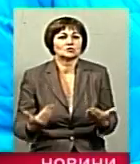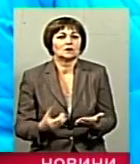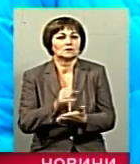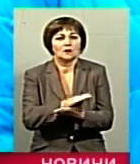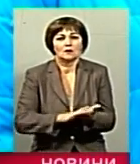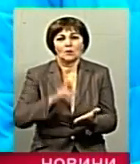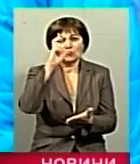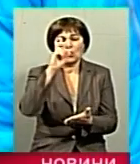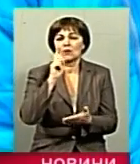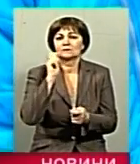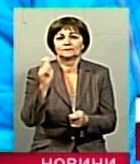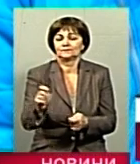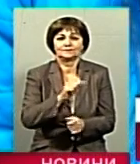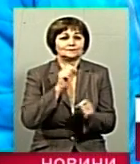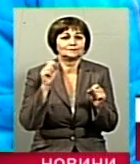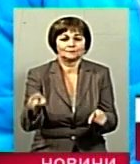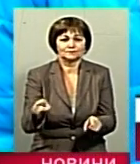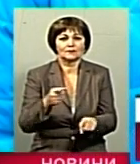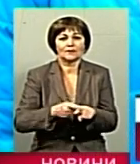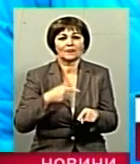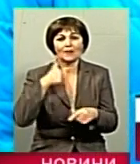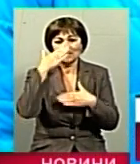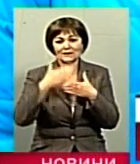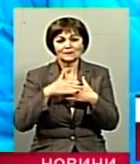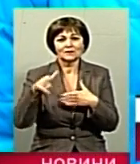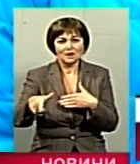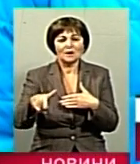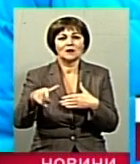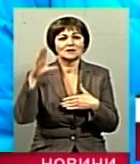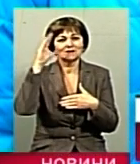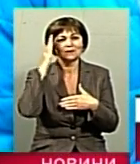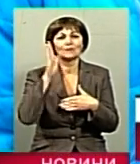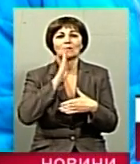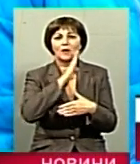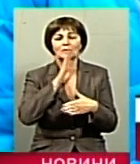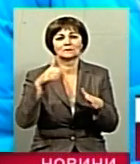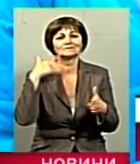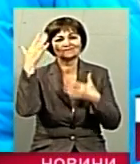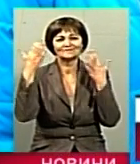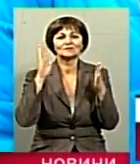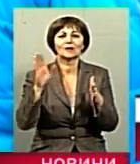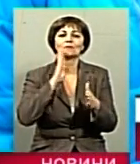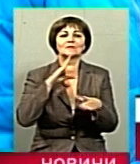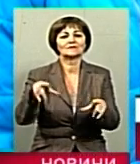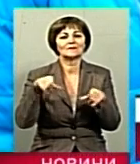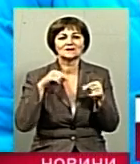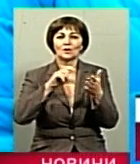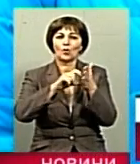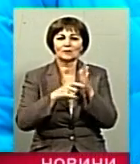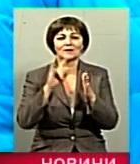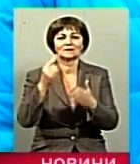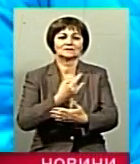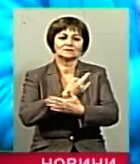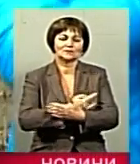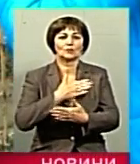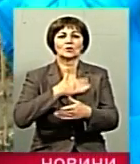суддя. Перед тим, як я лягав спати, я уявляв, як мама буде лежати в палаті, тримати